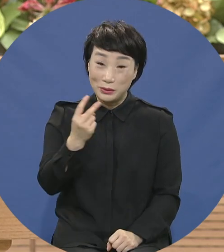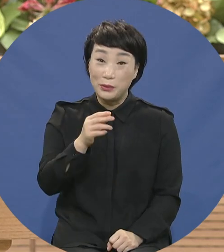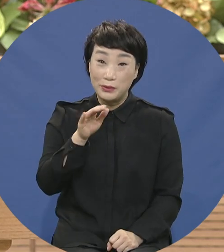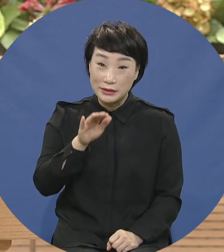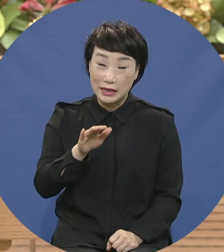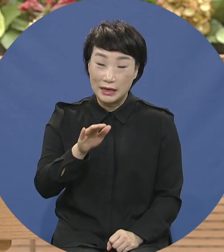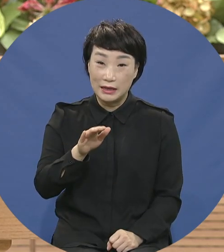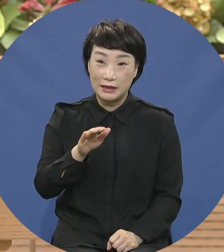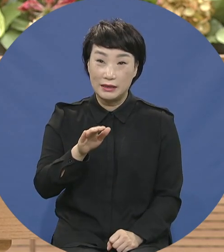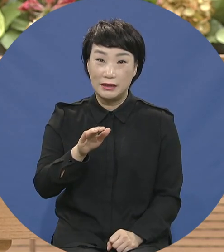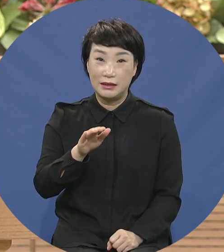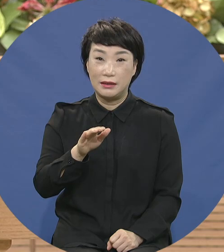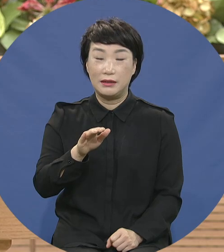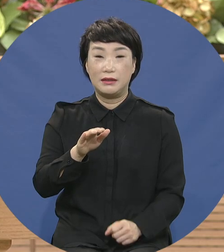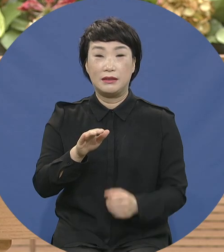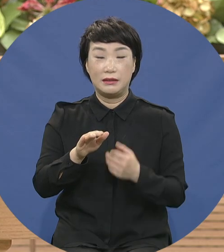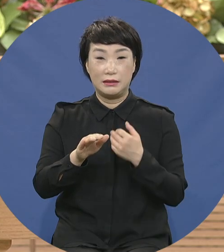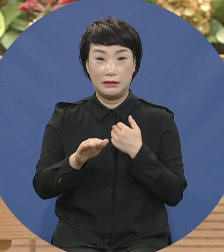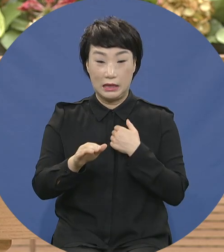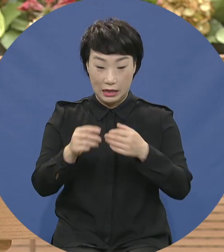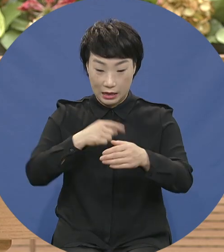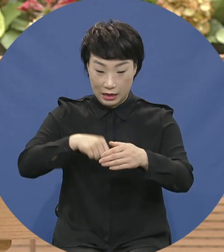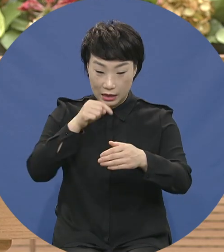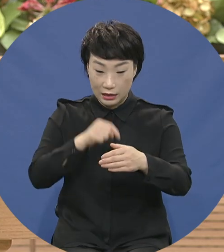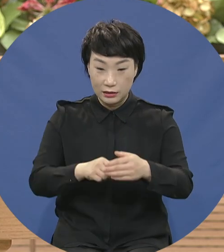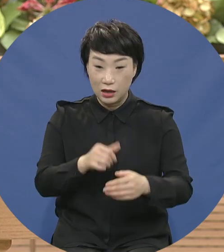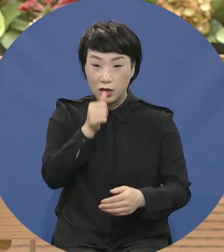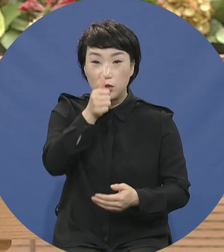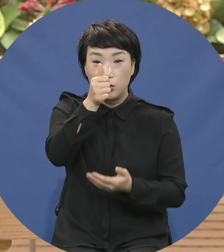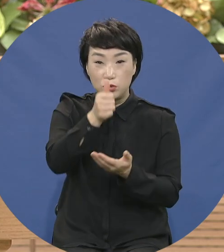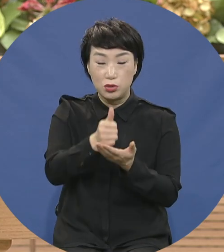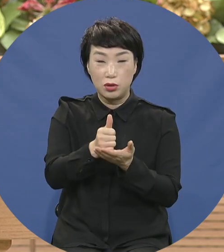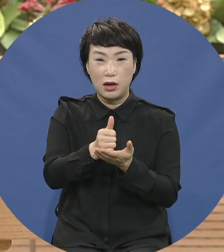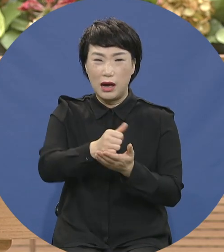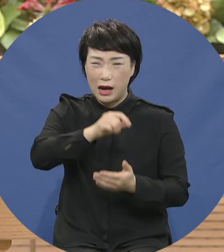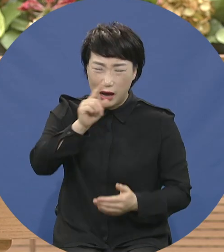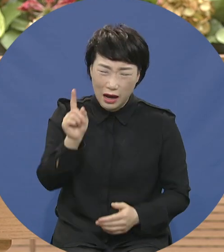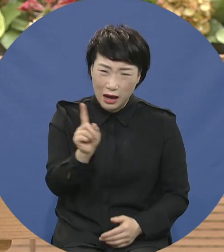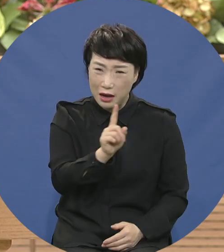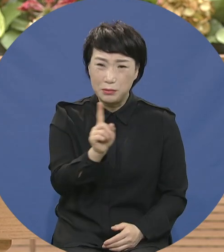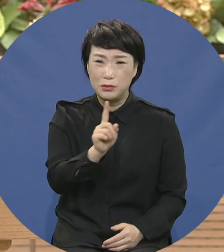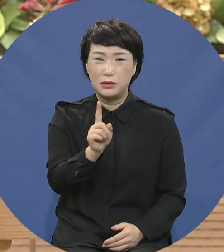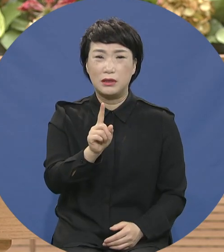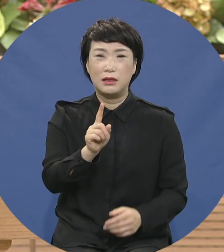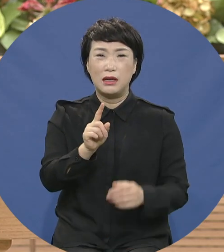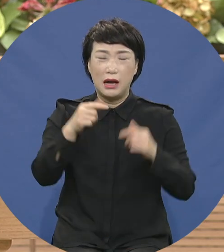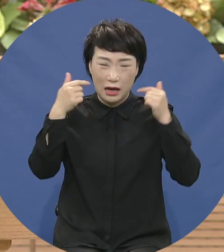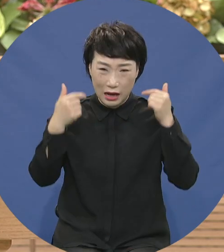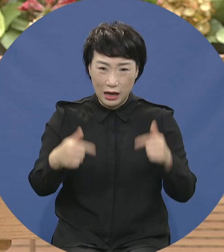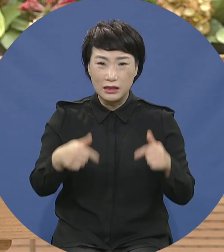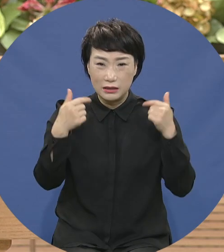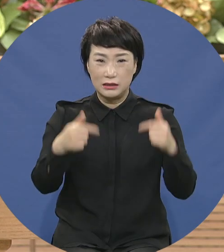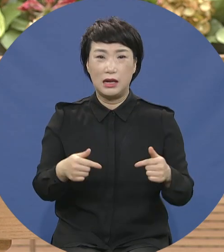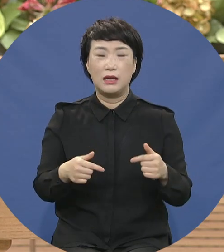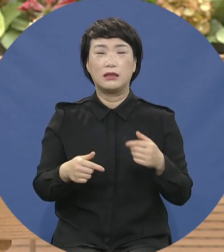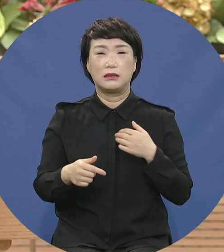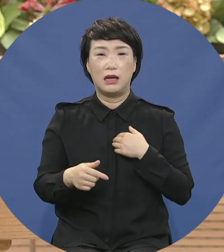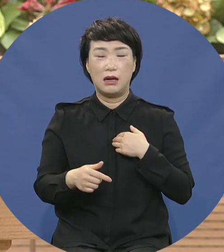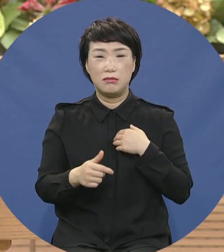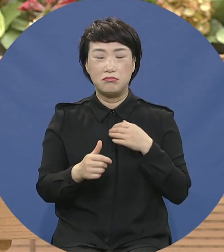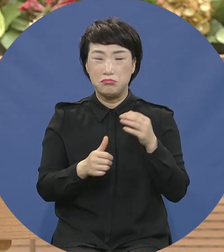그리고 내 속에 있는 죄가 항상 나를